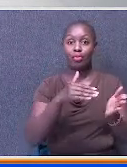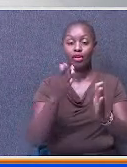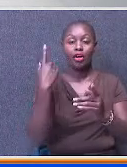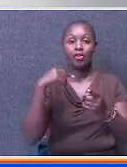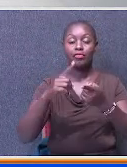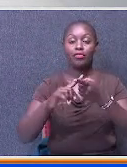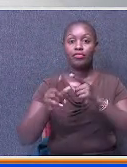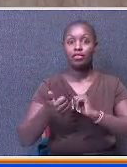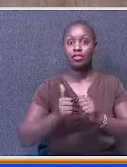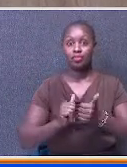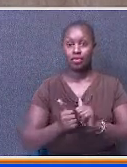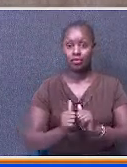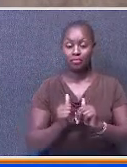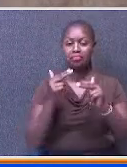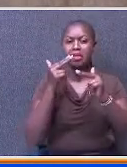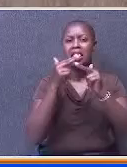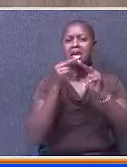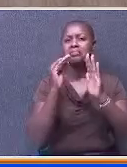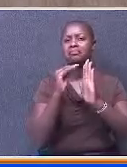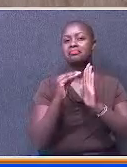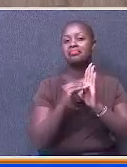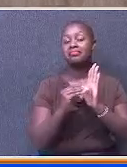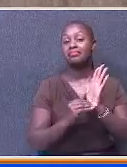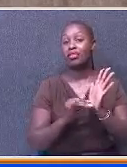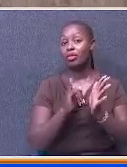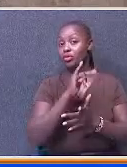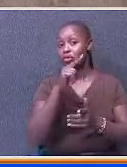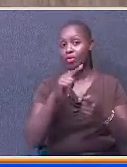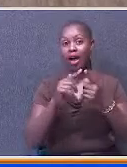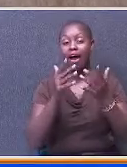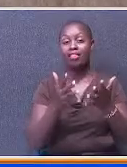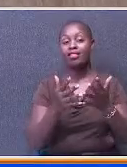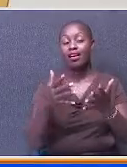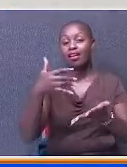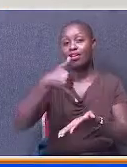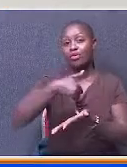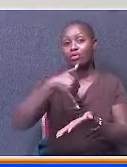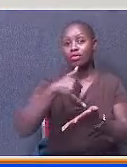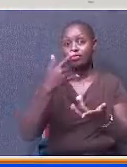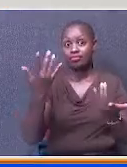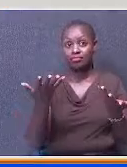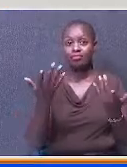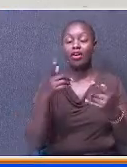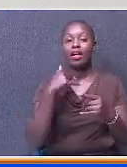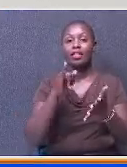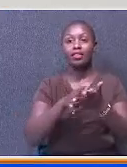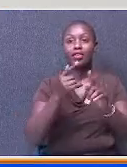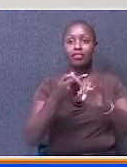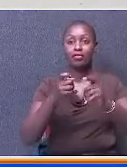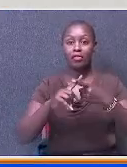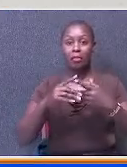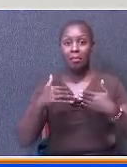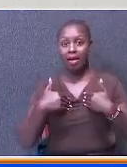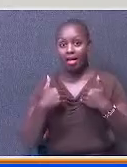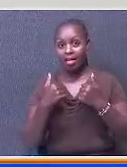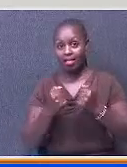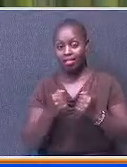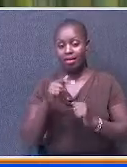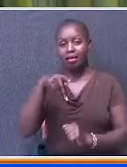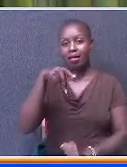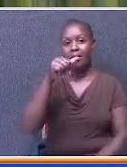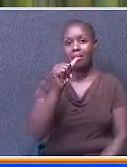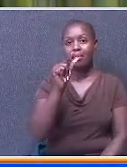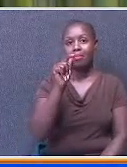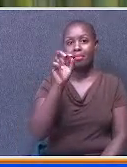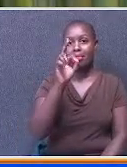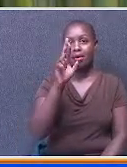michezo. Majina tajika aliyochujwa kwenye orodha hiyo ni akiwemo kaimu mkurugenzi mkuu katika wizara ya afya Patrick Amoth.